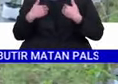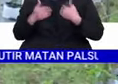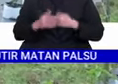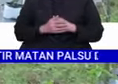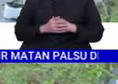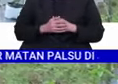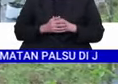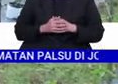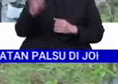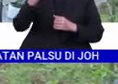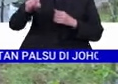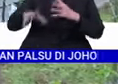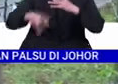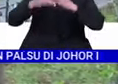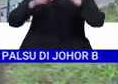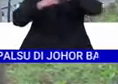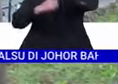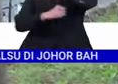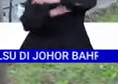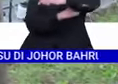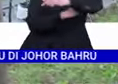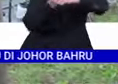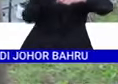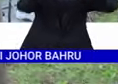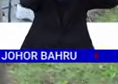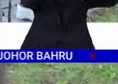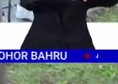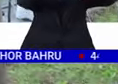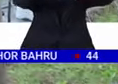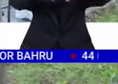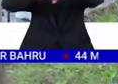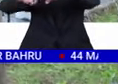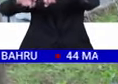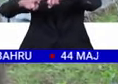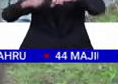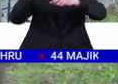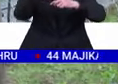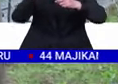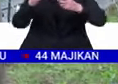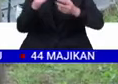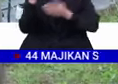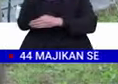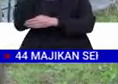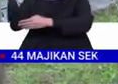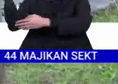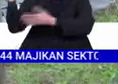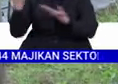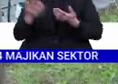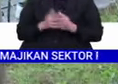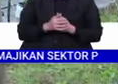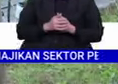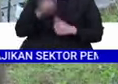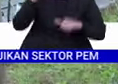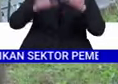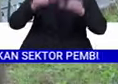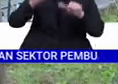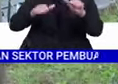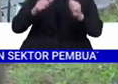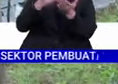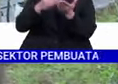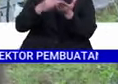kita perlu menambah syuting untuk Agan studio tuh dan ade padahal anggaran yang kita buat tuh